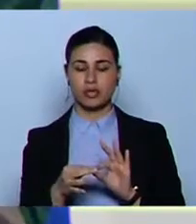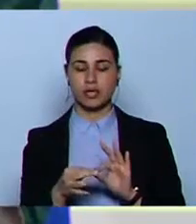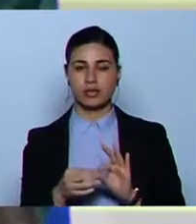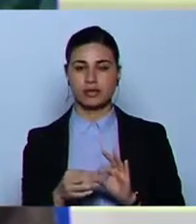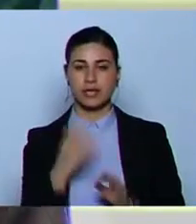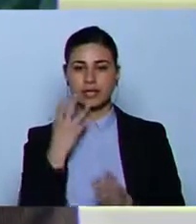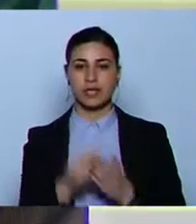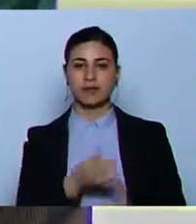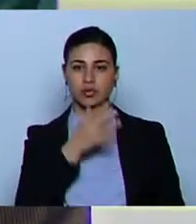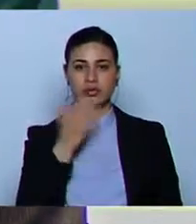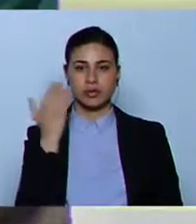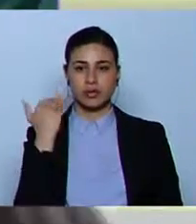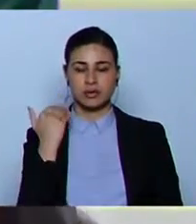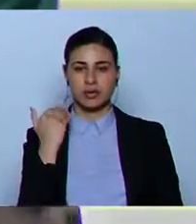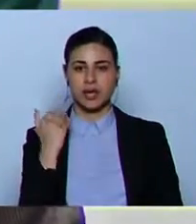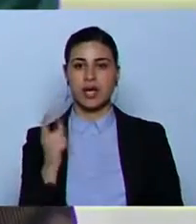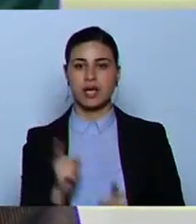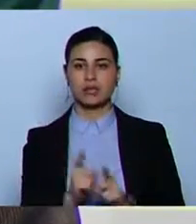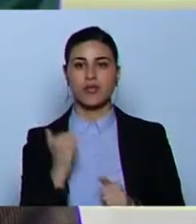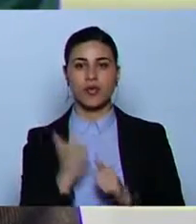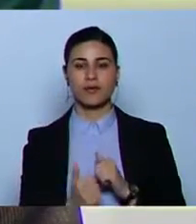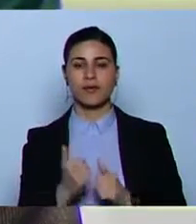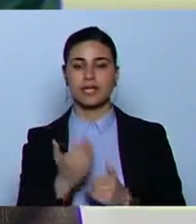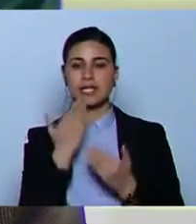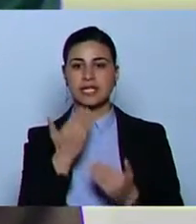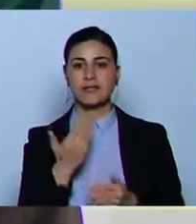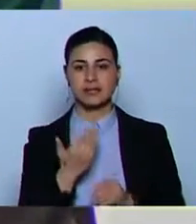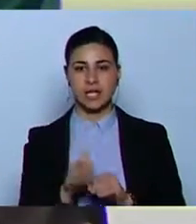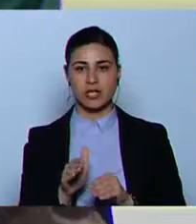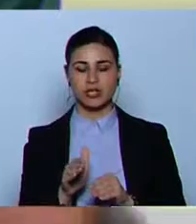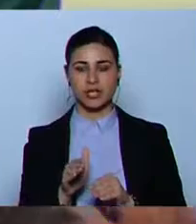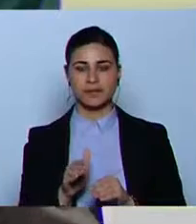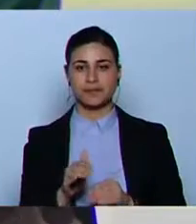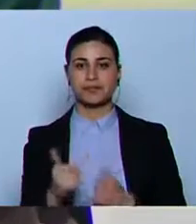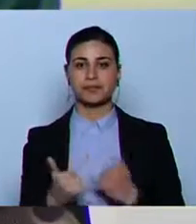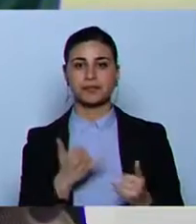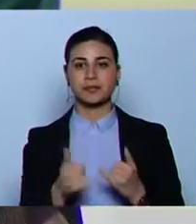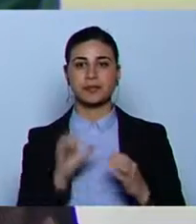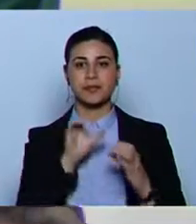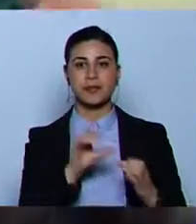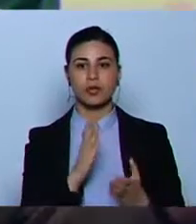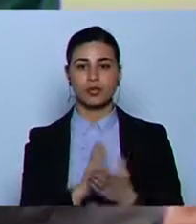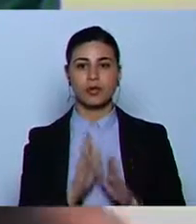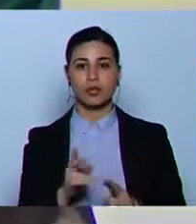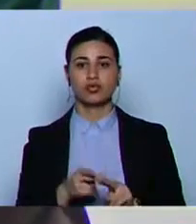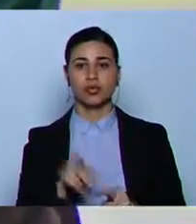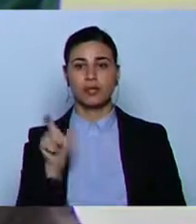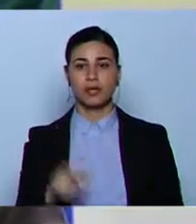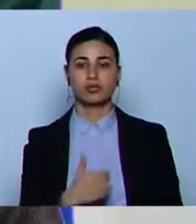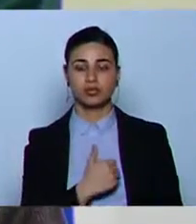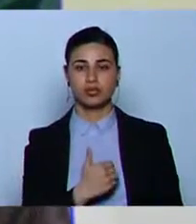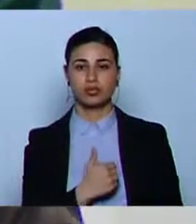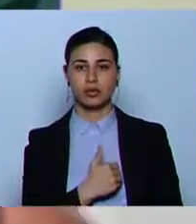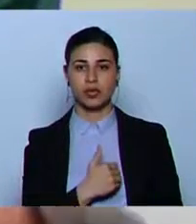ვთქვათ, თავის დროზე ასევე ყოველგვარი კითხვების გარეშე, გარდა იმის, რომ ყვითელი ავტობუსი დადის, იქნებ იმას ის, რა